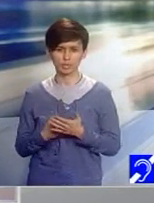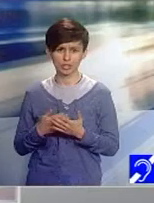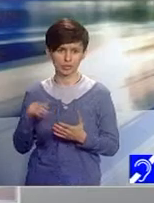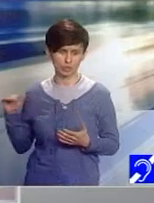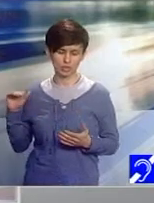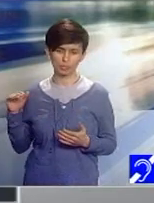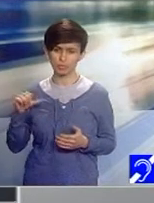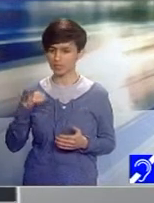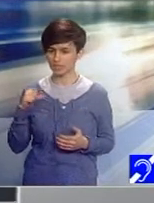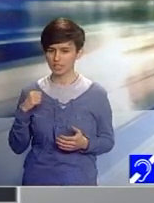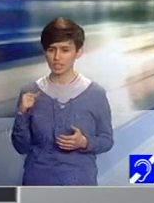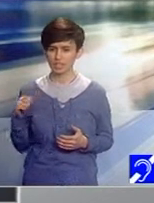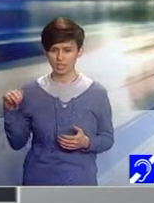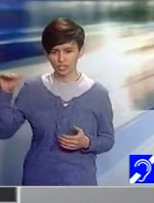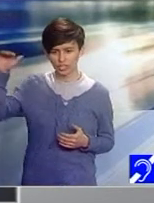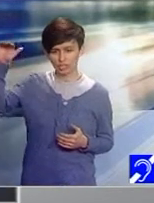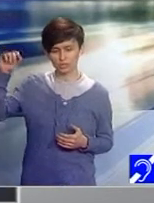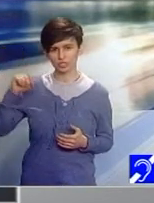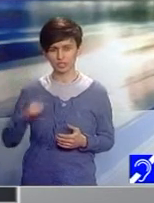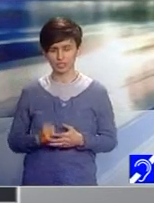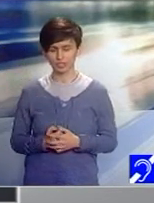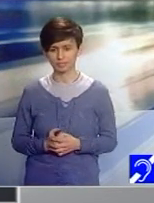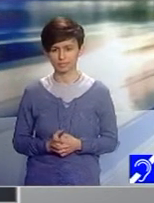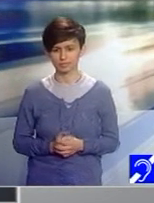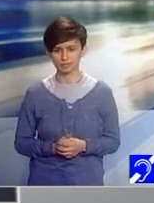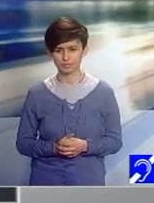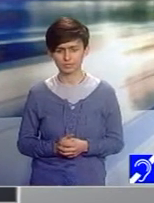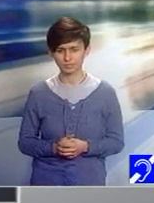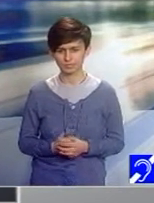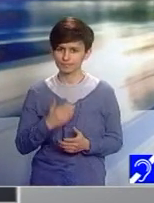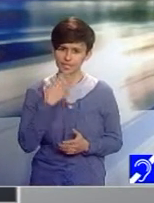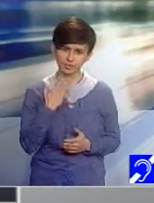și tinerilor sau și celor mai